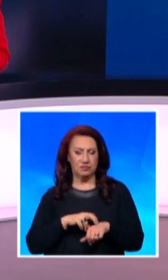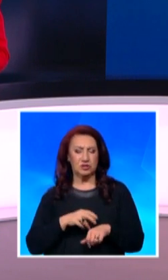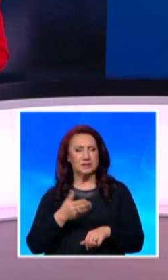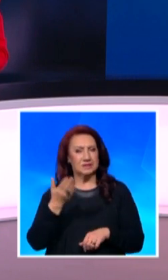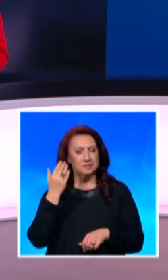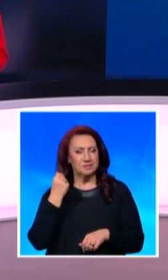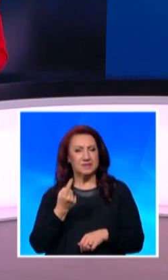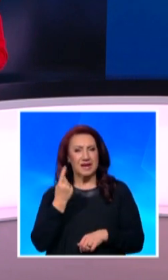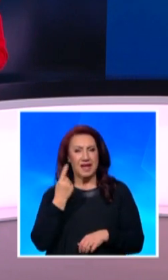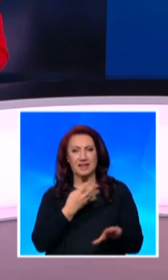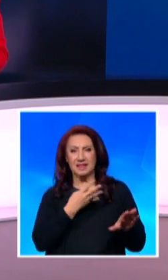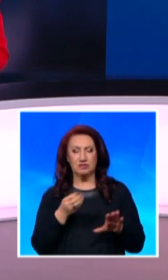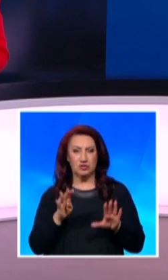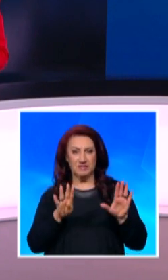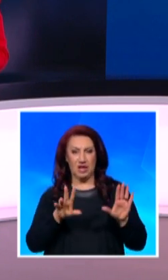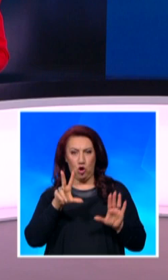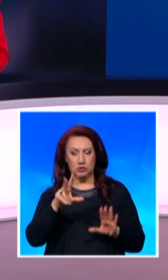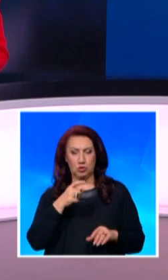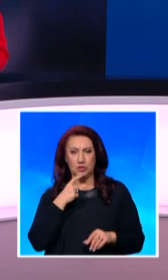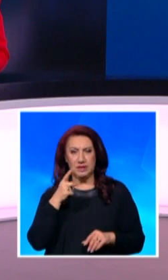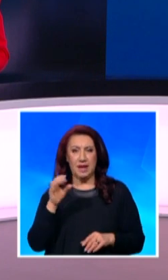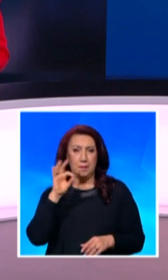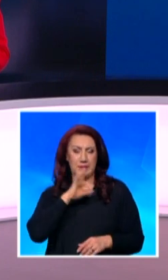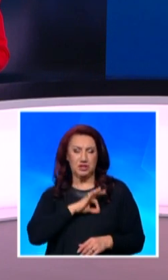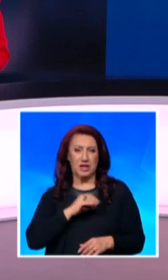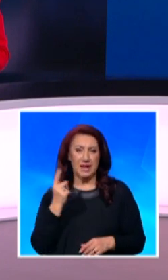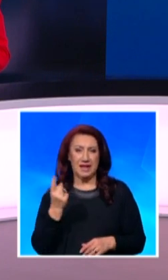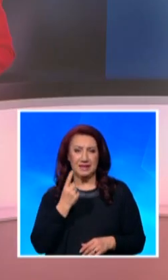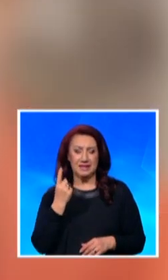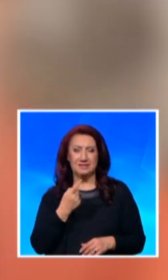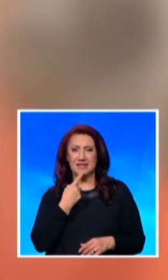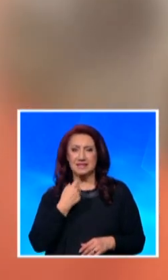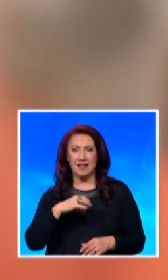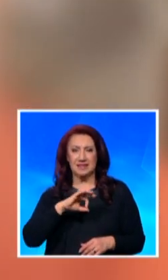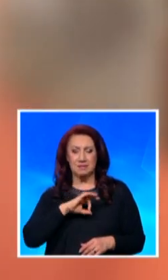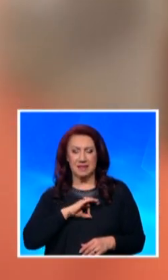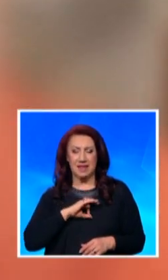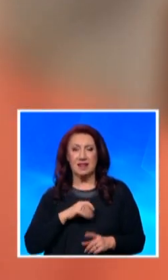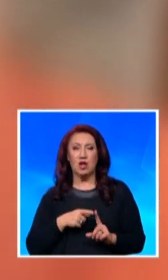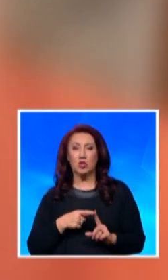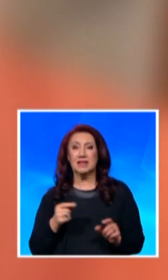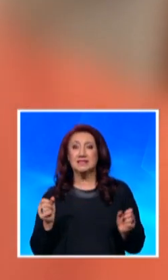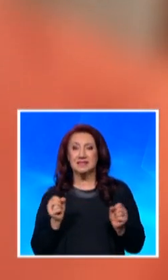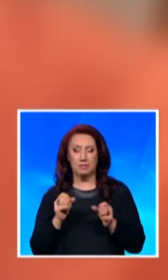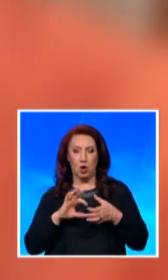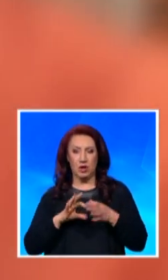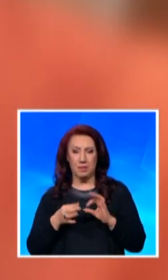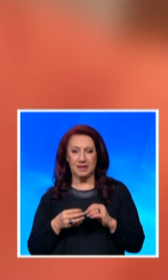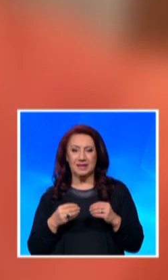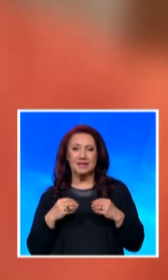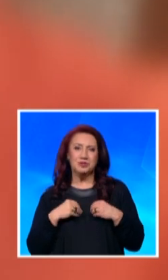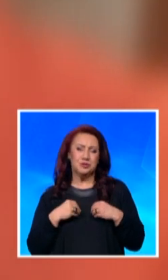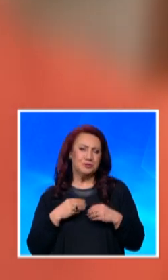тя печели единствения златен медал за България от Олимпиада. Чувството винаги е едно и също.